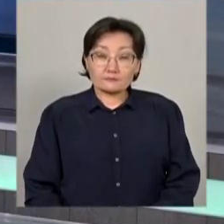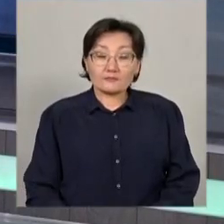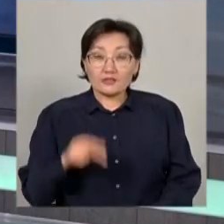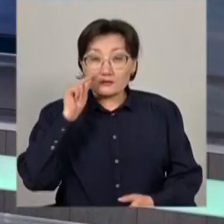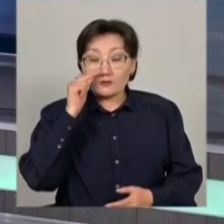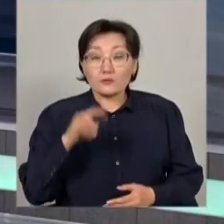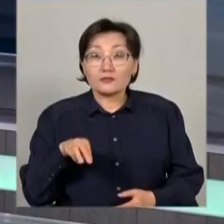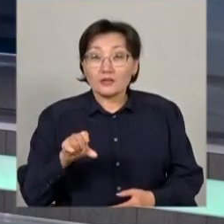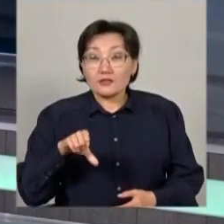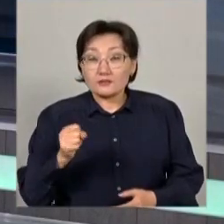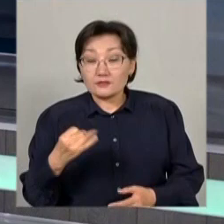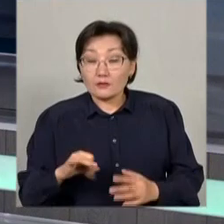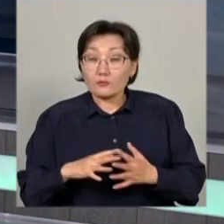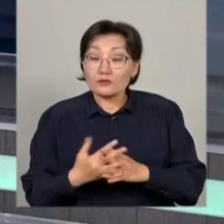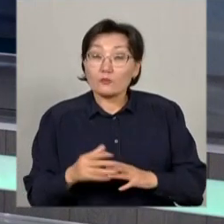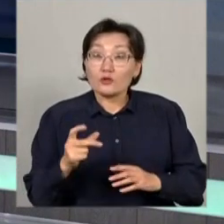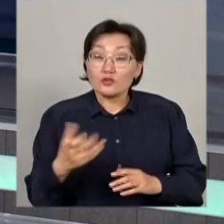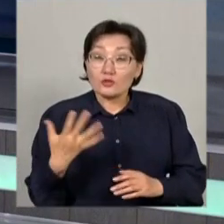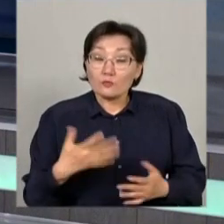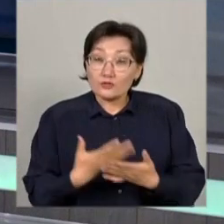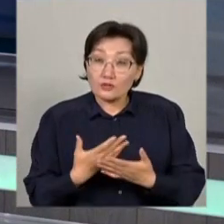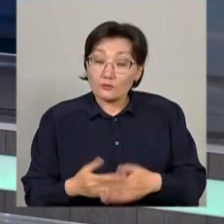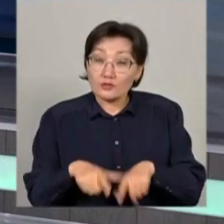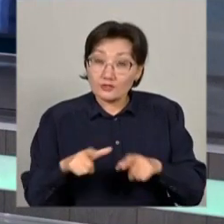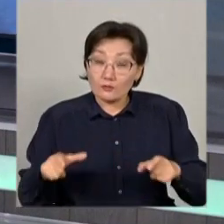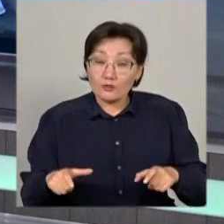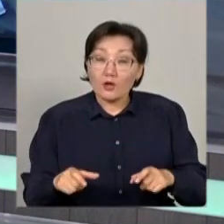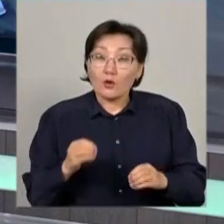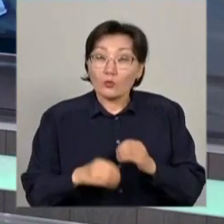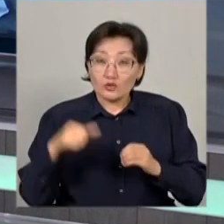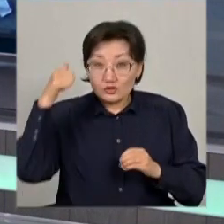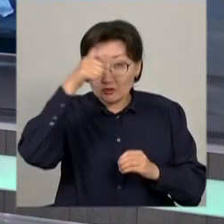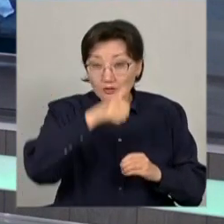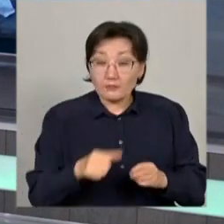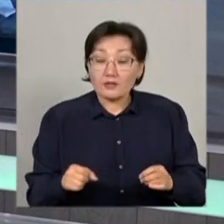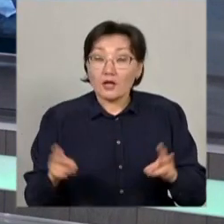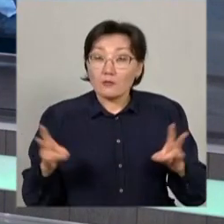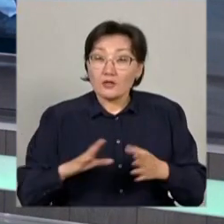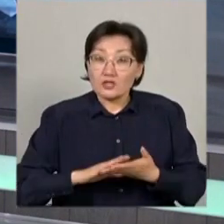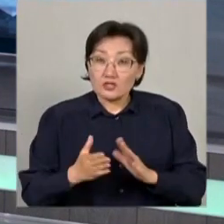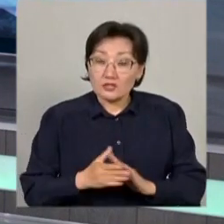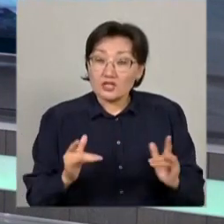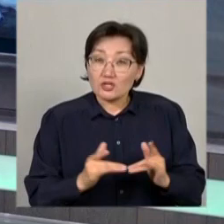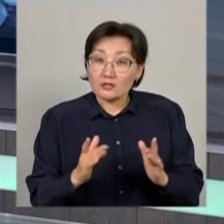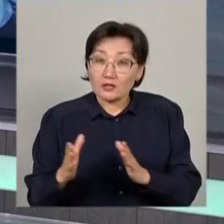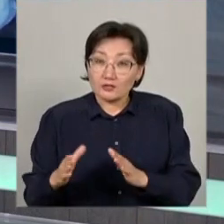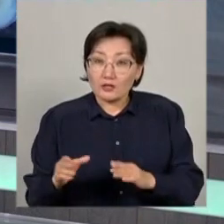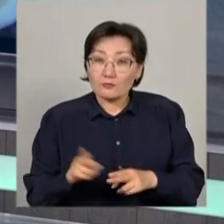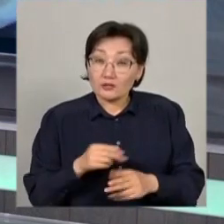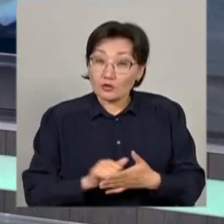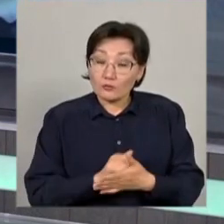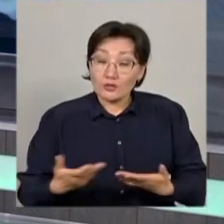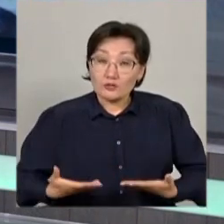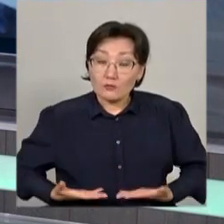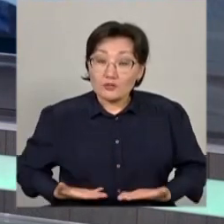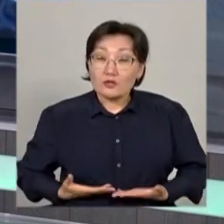Шымкенттің таста елді мекенінде 150-ге жуық тұрғын ондаған жылдан бері апатты жағдайдағы жатақханада ешбір құжатсыз өмір сүріп келеді. Адам